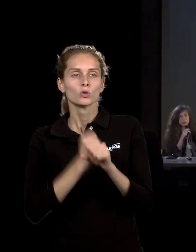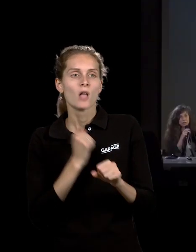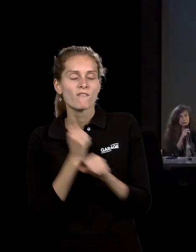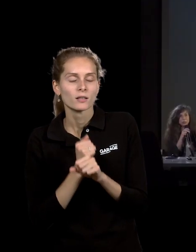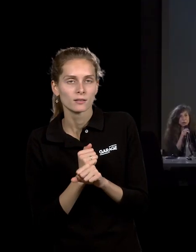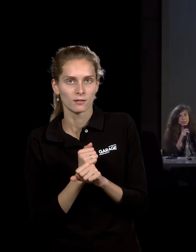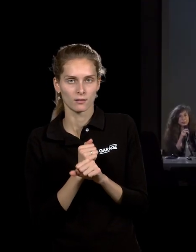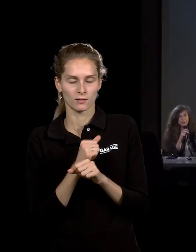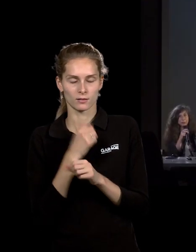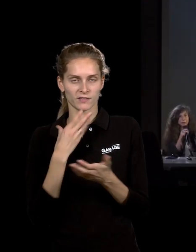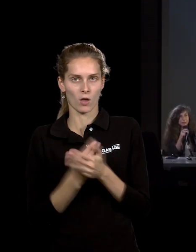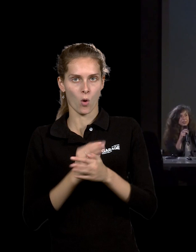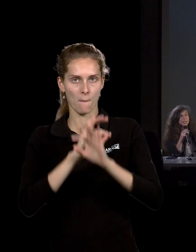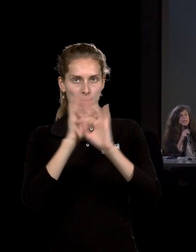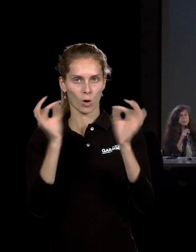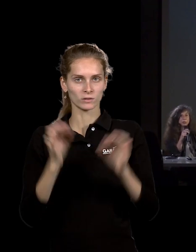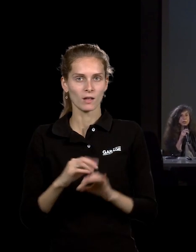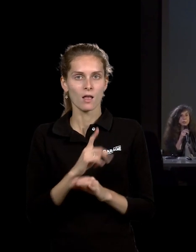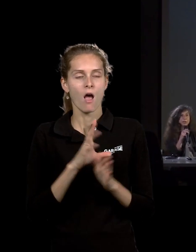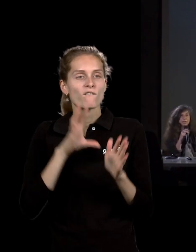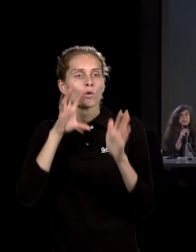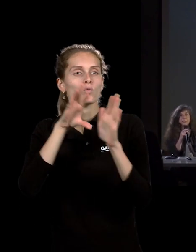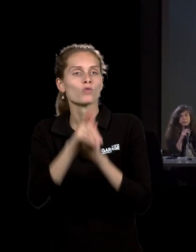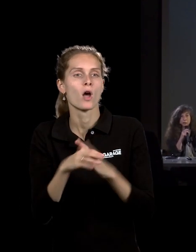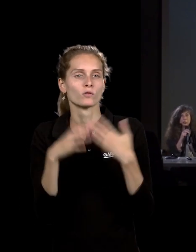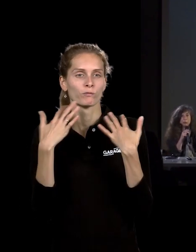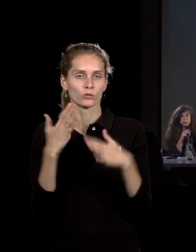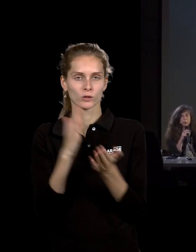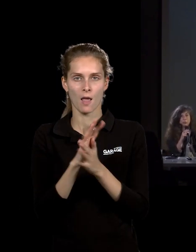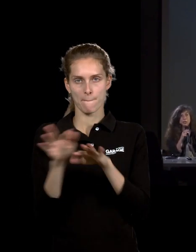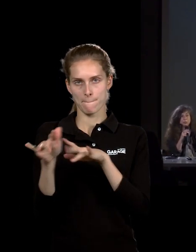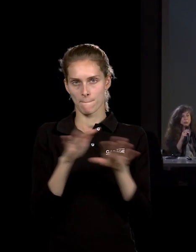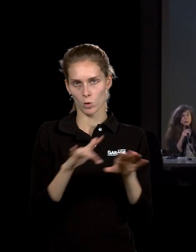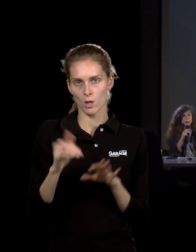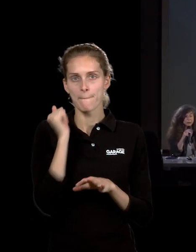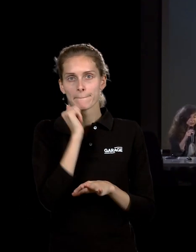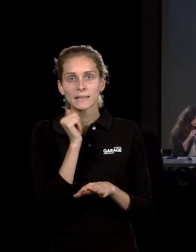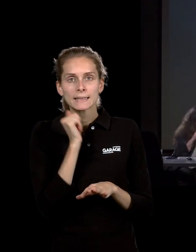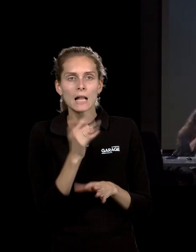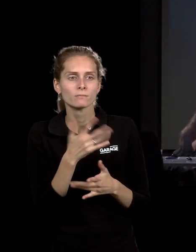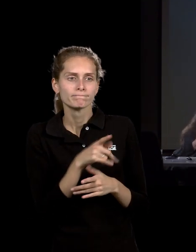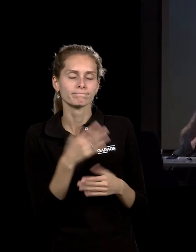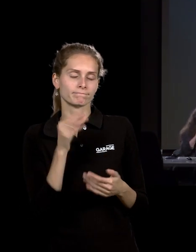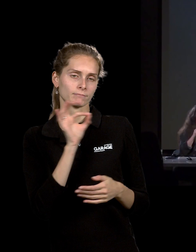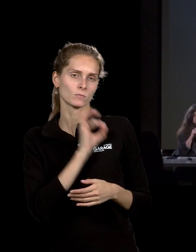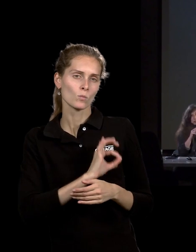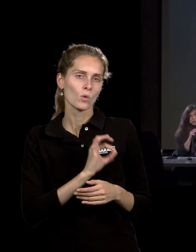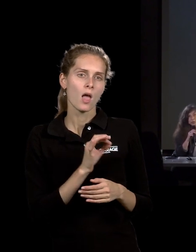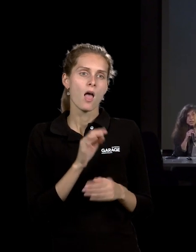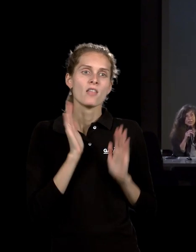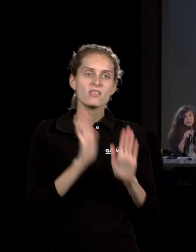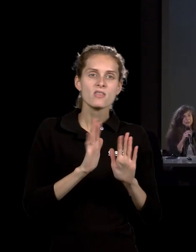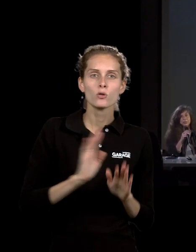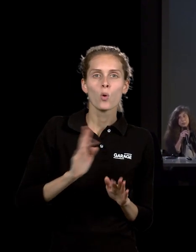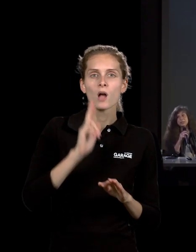процесс. Он всегда включается в некий процесс. И более того, материалы, которые он использует, в данном случае это материалы, это не только краска,